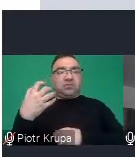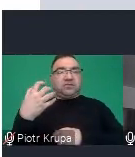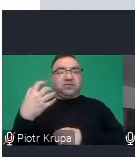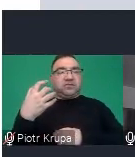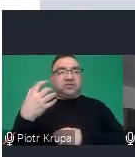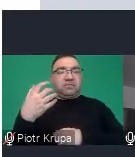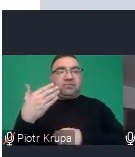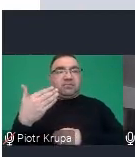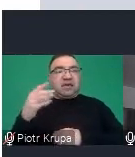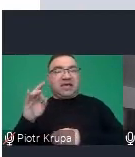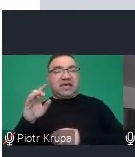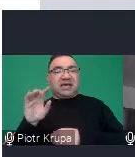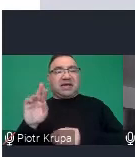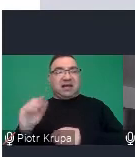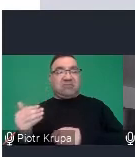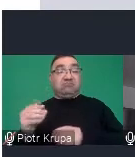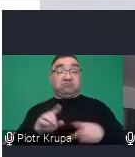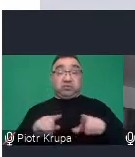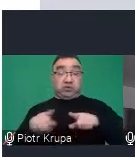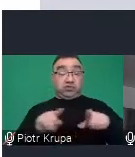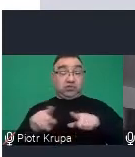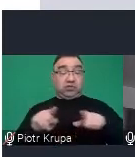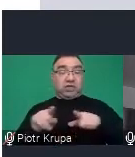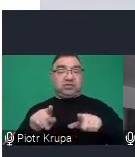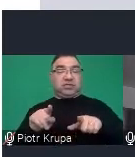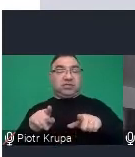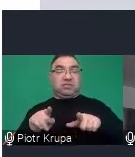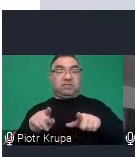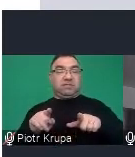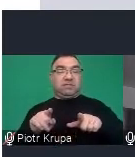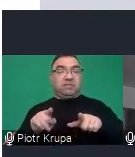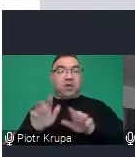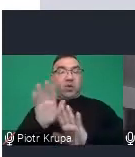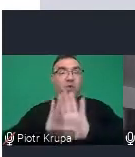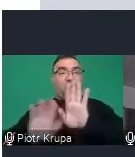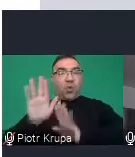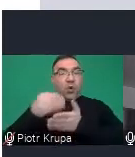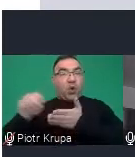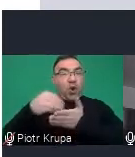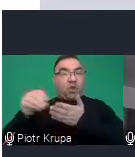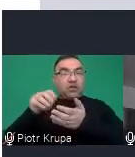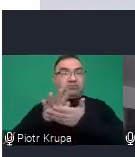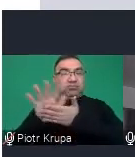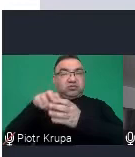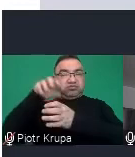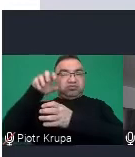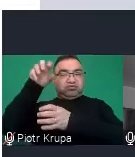megagramów, co w konsekwencji wiąże się z tym, że unikniemy opłaty za emisję, czyli